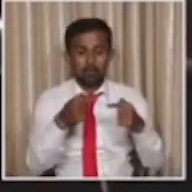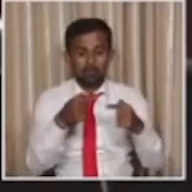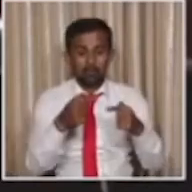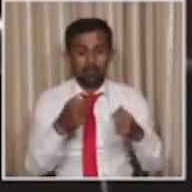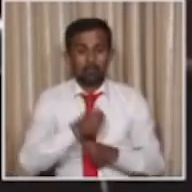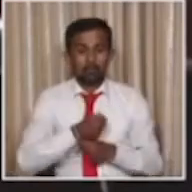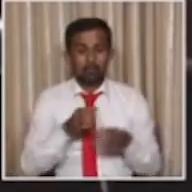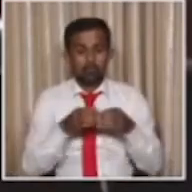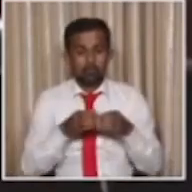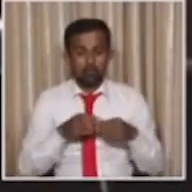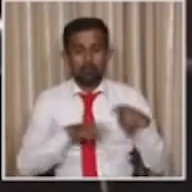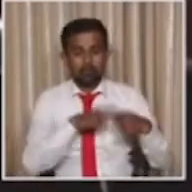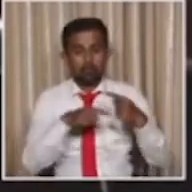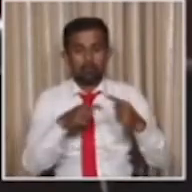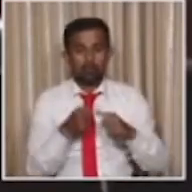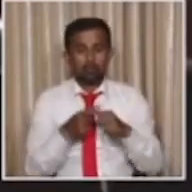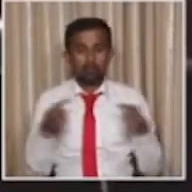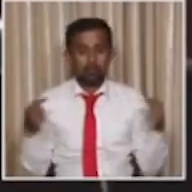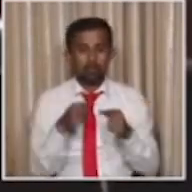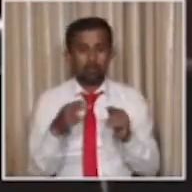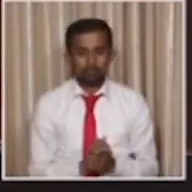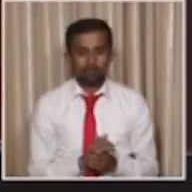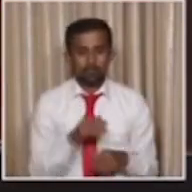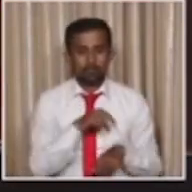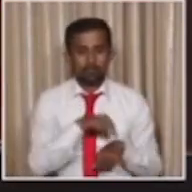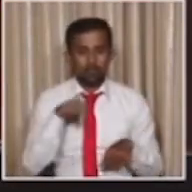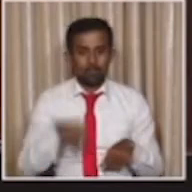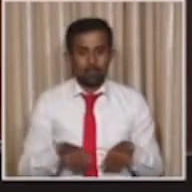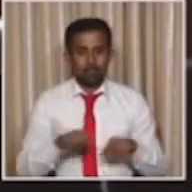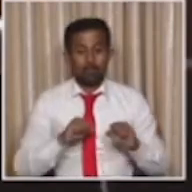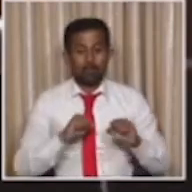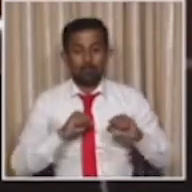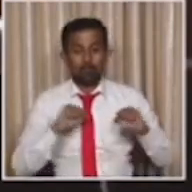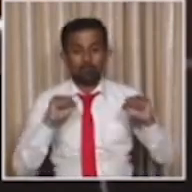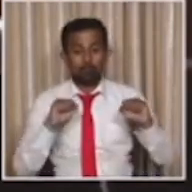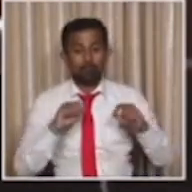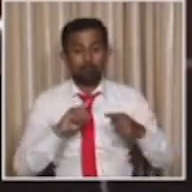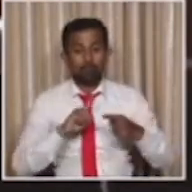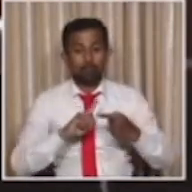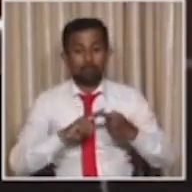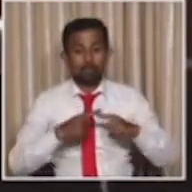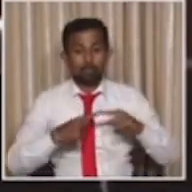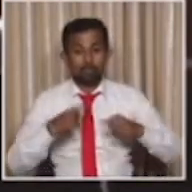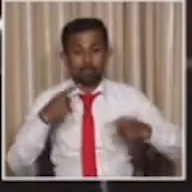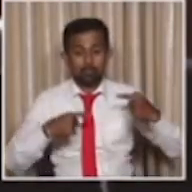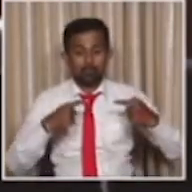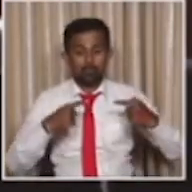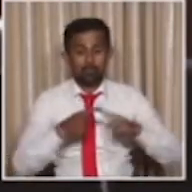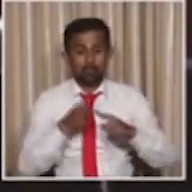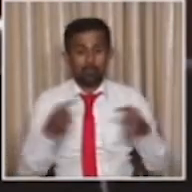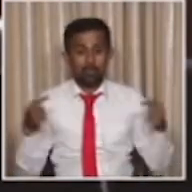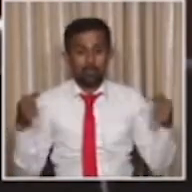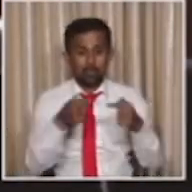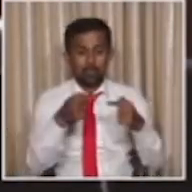ගරු මූලාසනාරුඩ මන්ත්‍රීතුමියනි අද මේ විවාදයේ තිබෙන්නේ එක්ස්ප්‍රස් පර්ල් නැව ගැන වුණාට ආණ්ඩු පක්ෂයේ